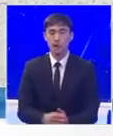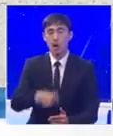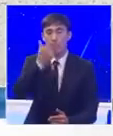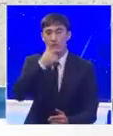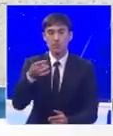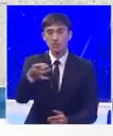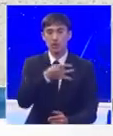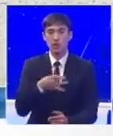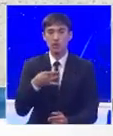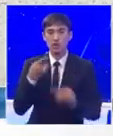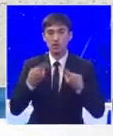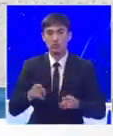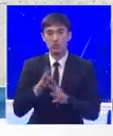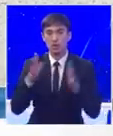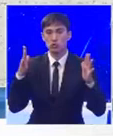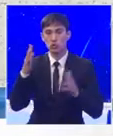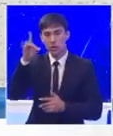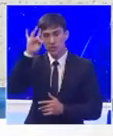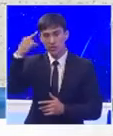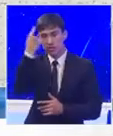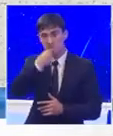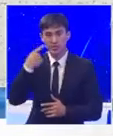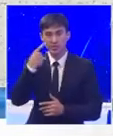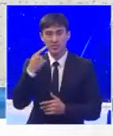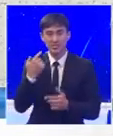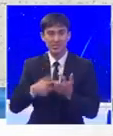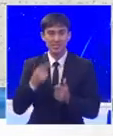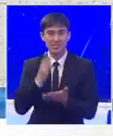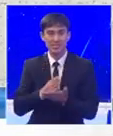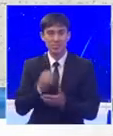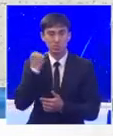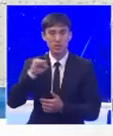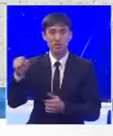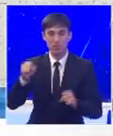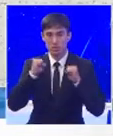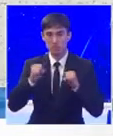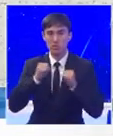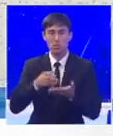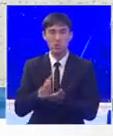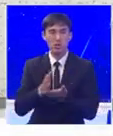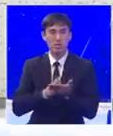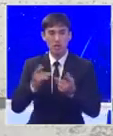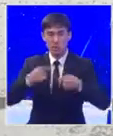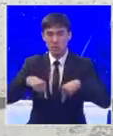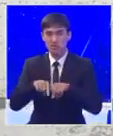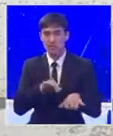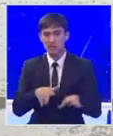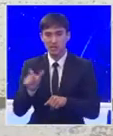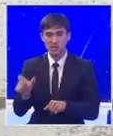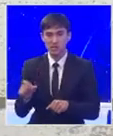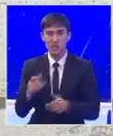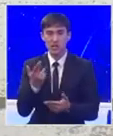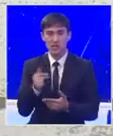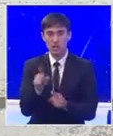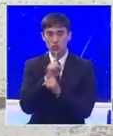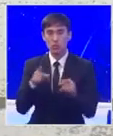Панфиловском районе родилось большое количество известных личностей. Среди них есть батыры, спортсмены, политические и общественные деятели. И, конечно,